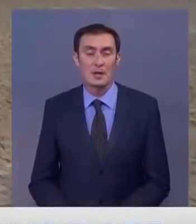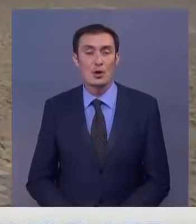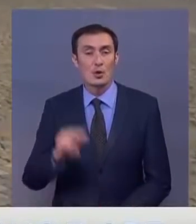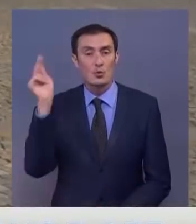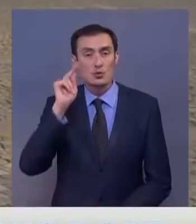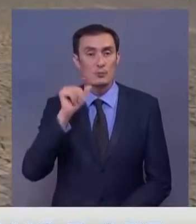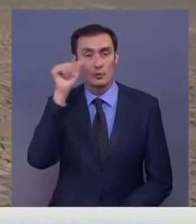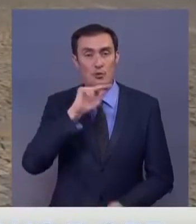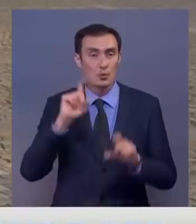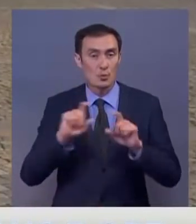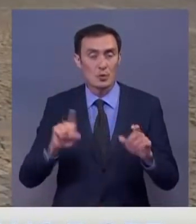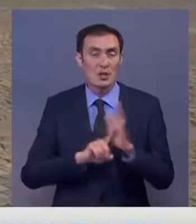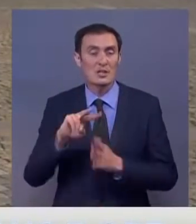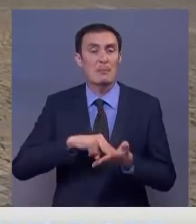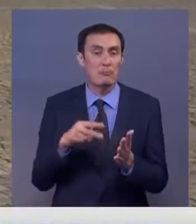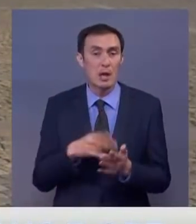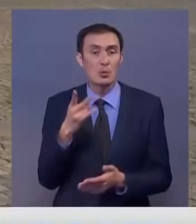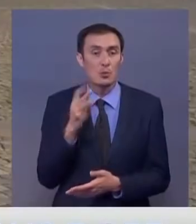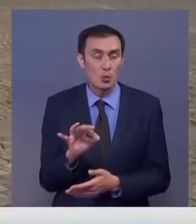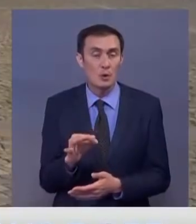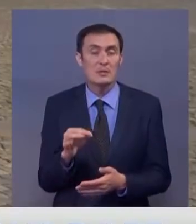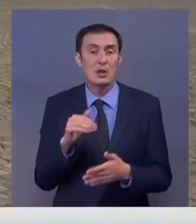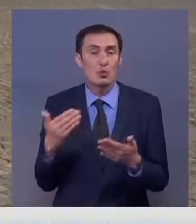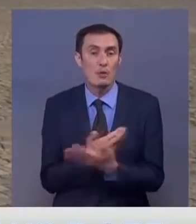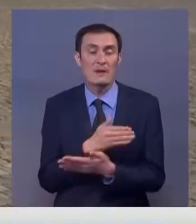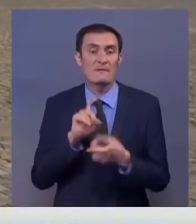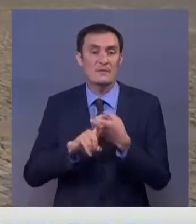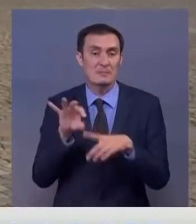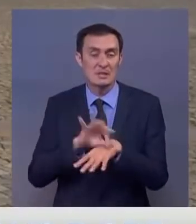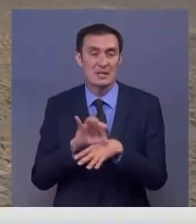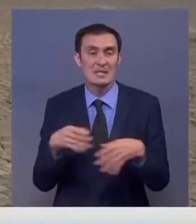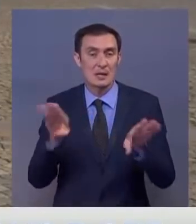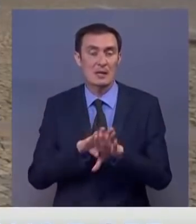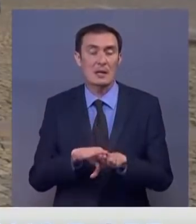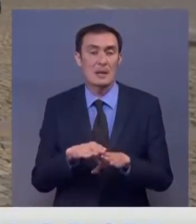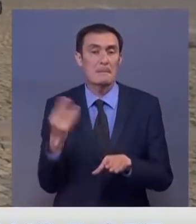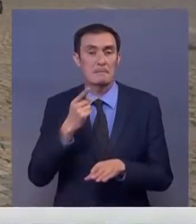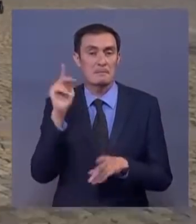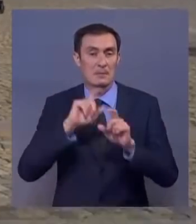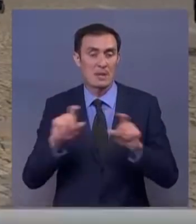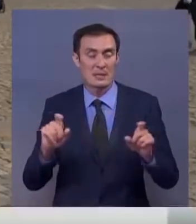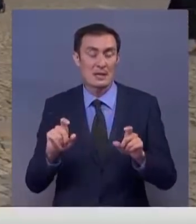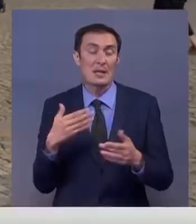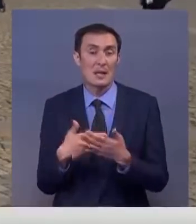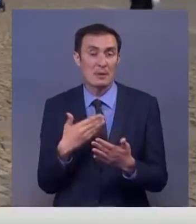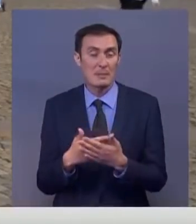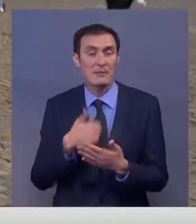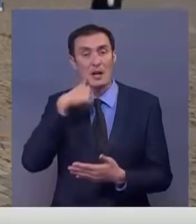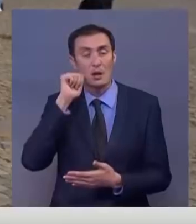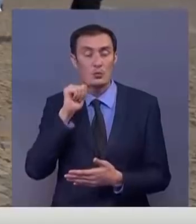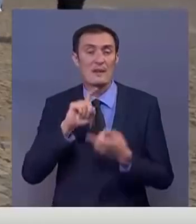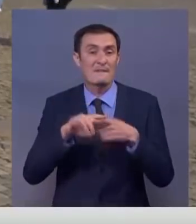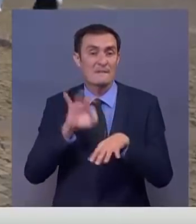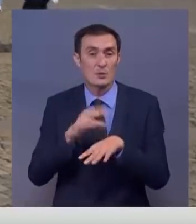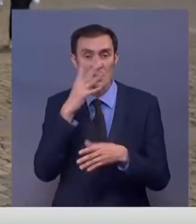Учебный год Германии начался по плану, однако в стране из-за новых вспышек уже закрылись первые гимназии и лицеи. К примеру, накануне